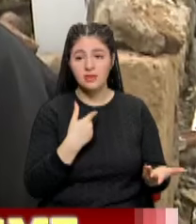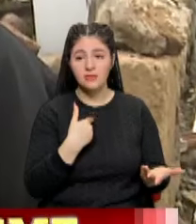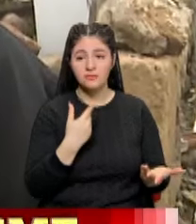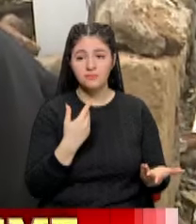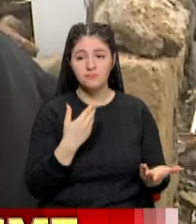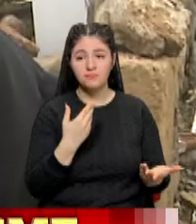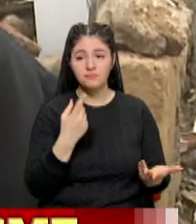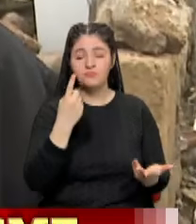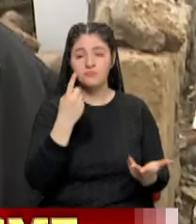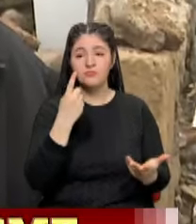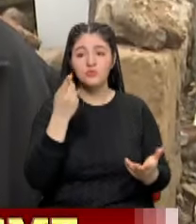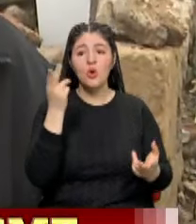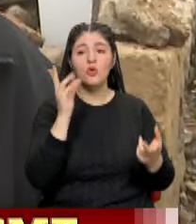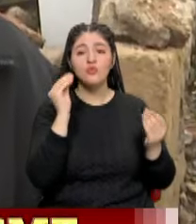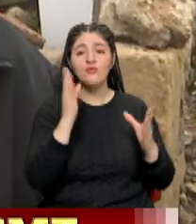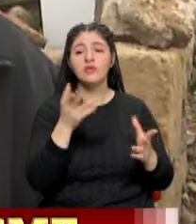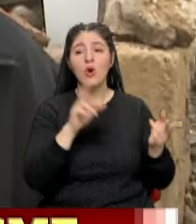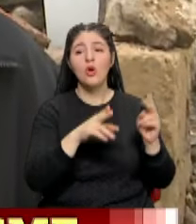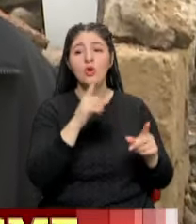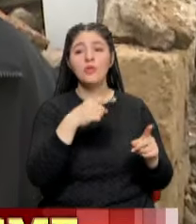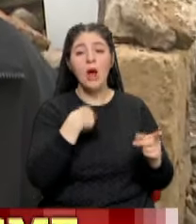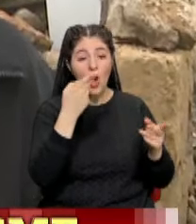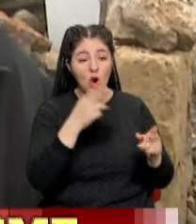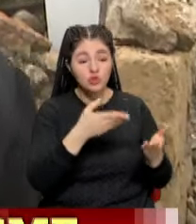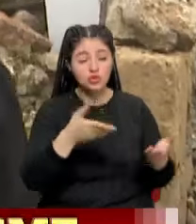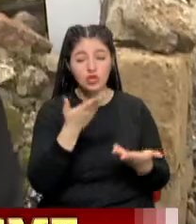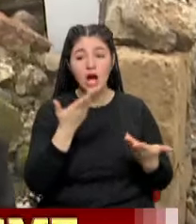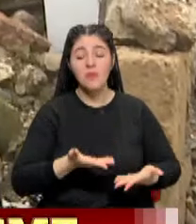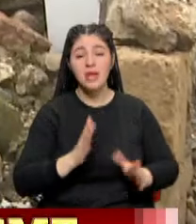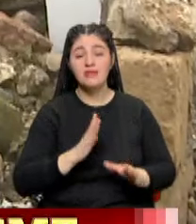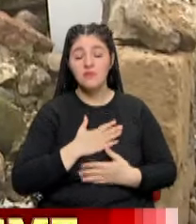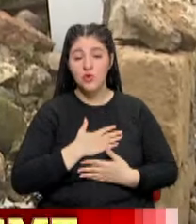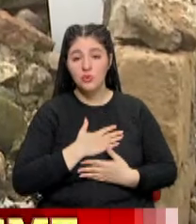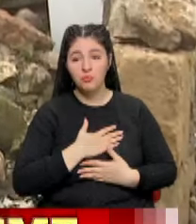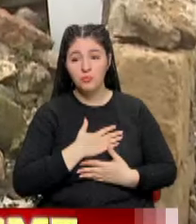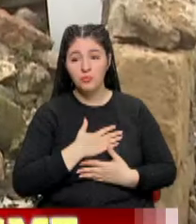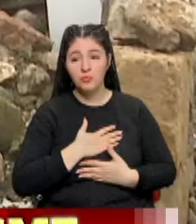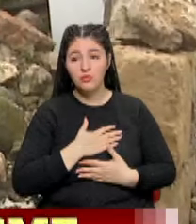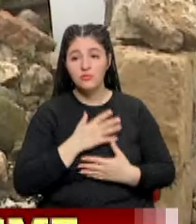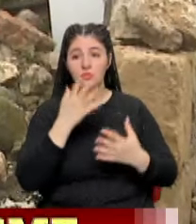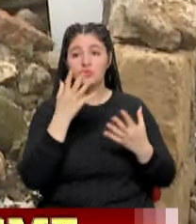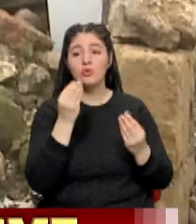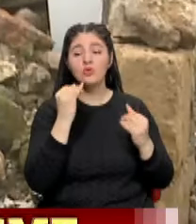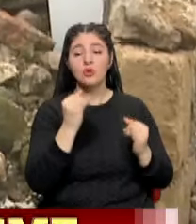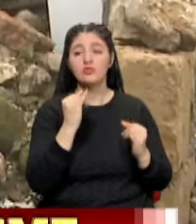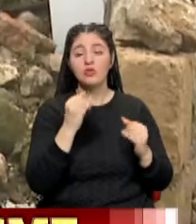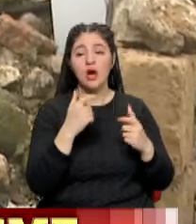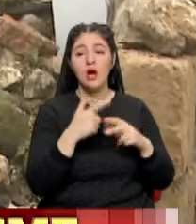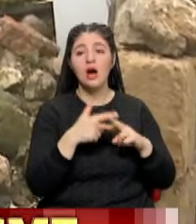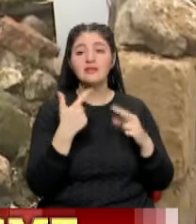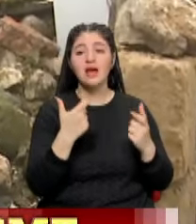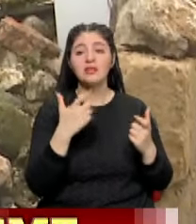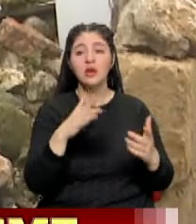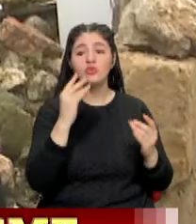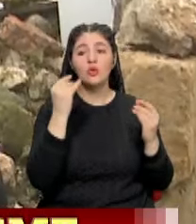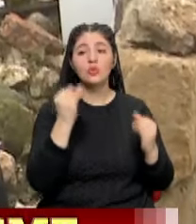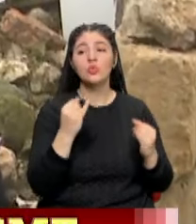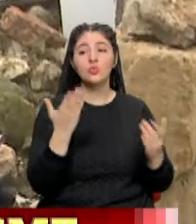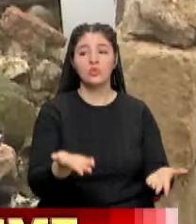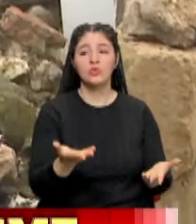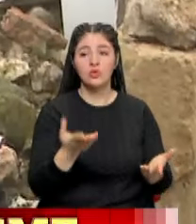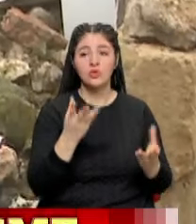bir sürü ölenimiz var. Onların öldüğünü bile kabul etmiş durumda değiliz. Çok kötü Antakya arkadaşlar. Antakya çok